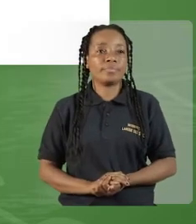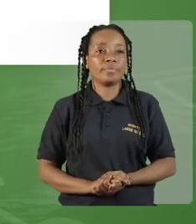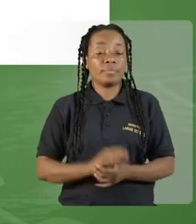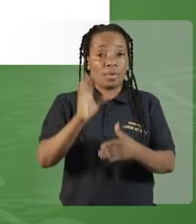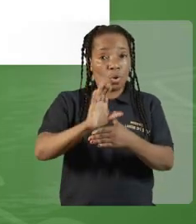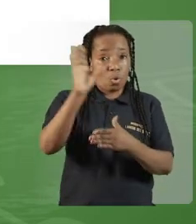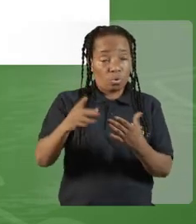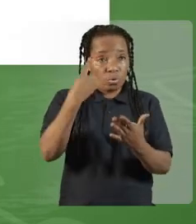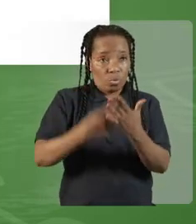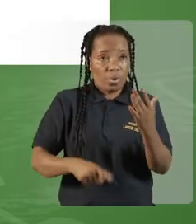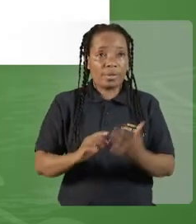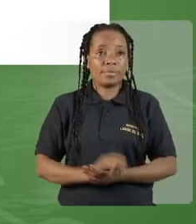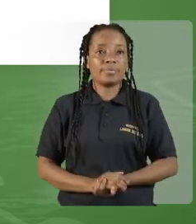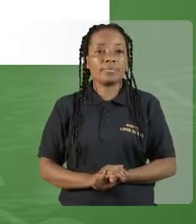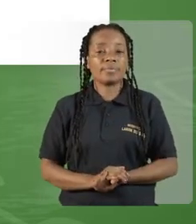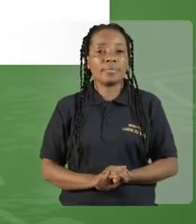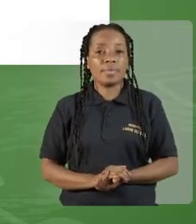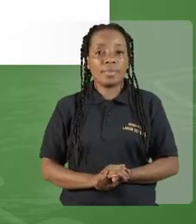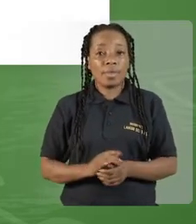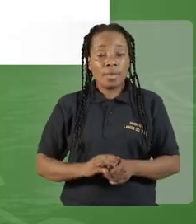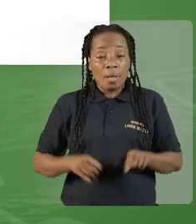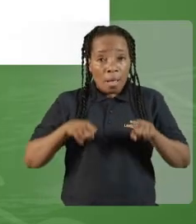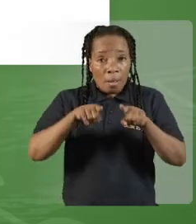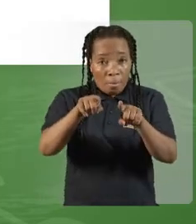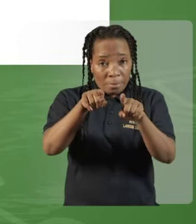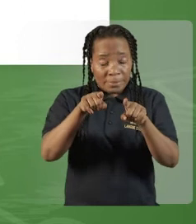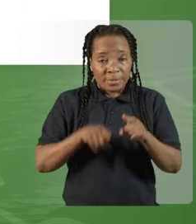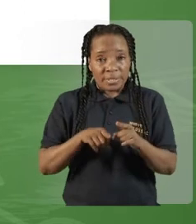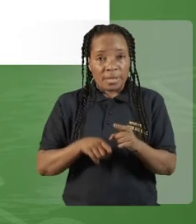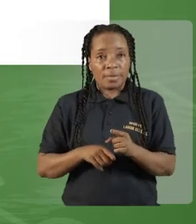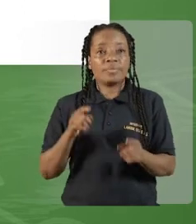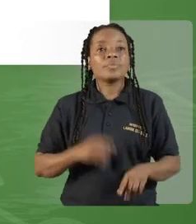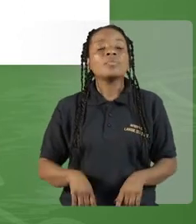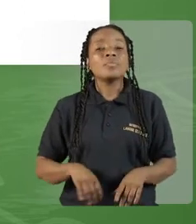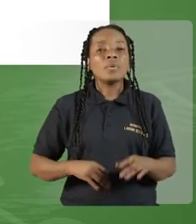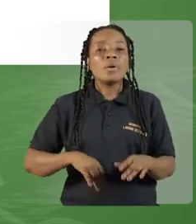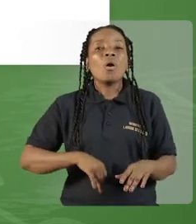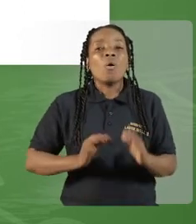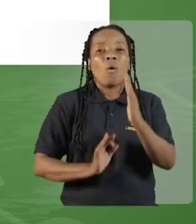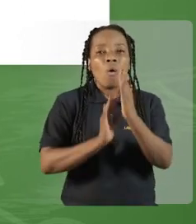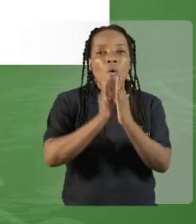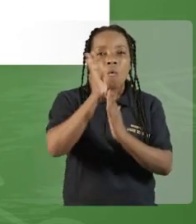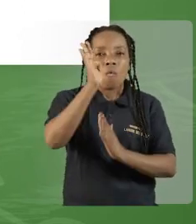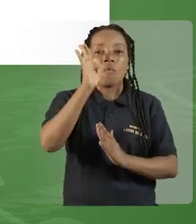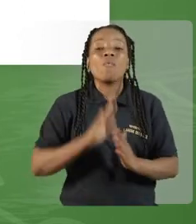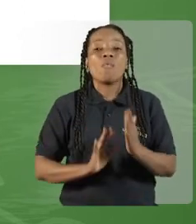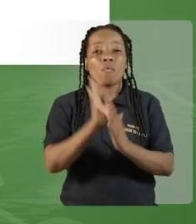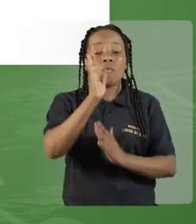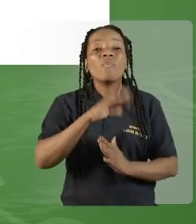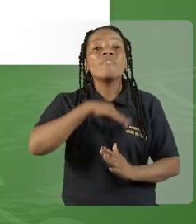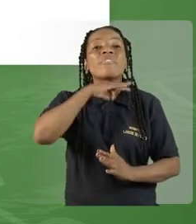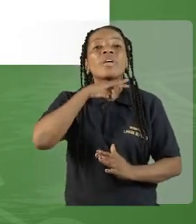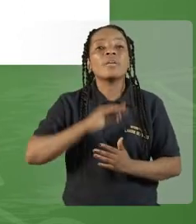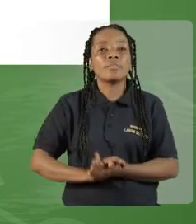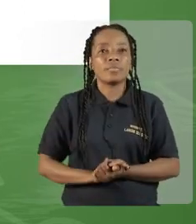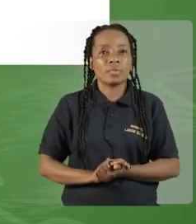conclusion, nous retenons que lors de la combustion du fer, le fer